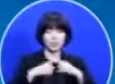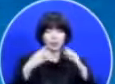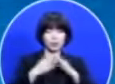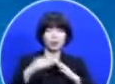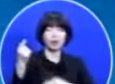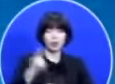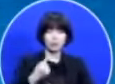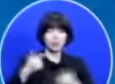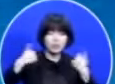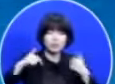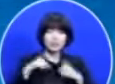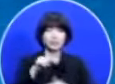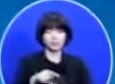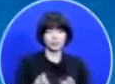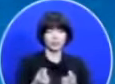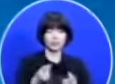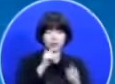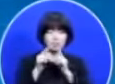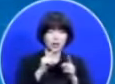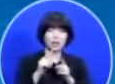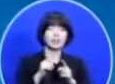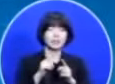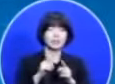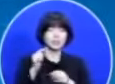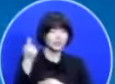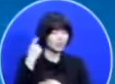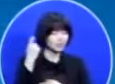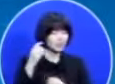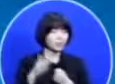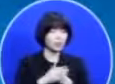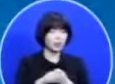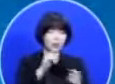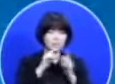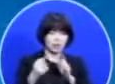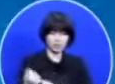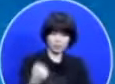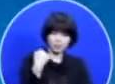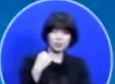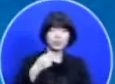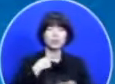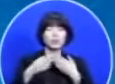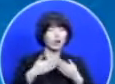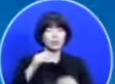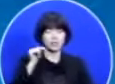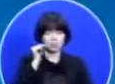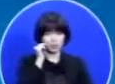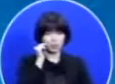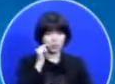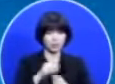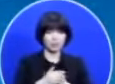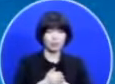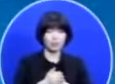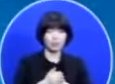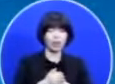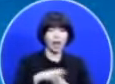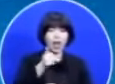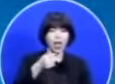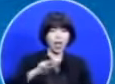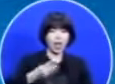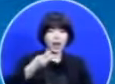말씀하시지 그렇게 들으신 이까 이 말씀의 능력을 경험 하지 못하는 겁니다 헬라어